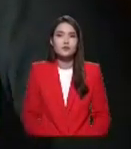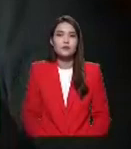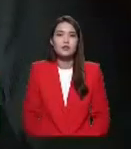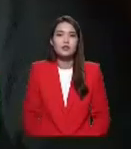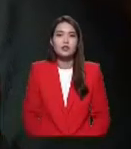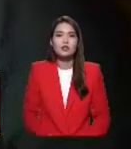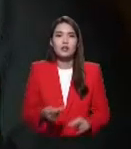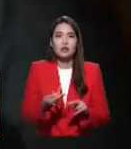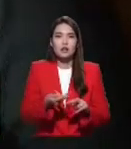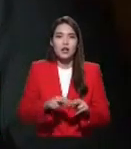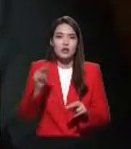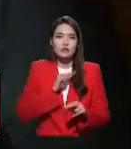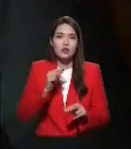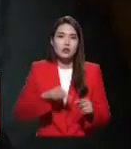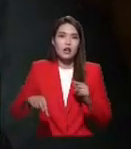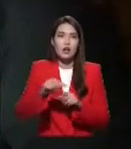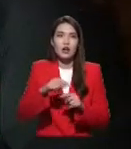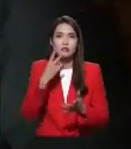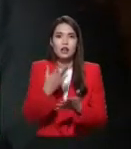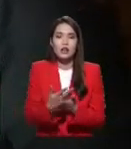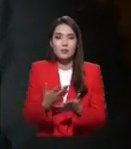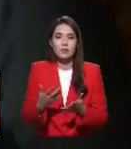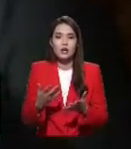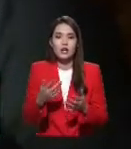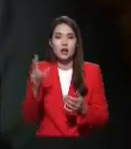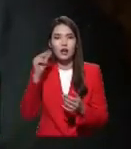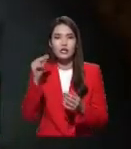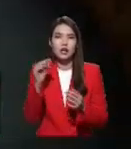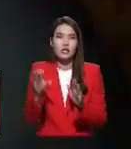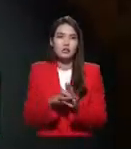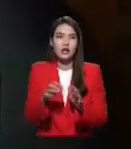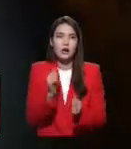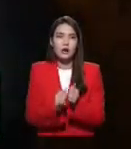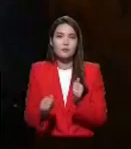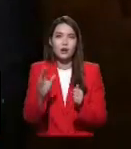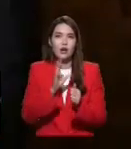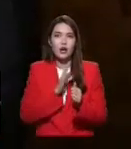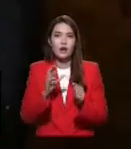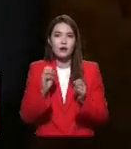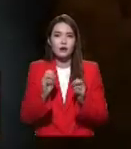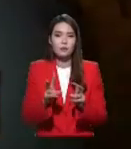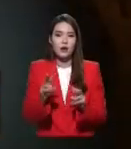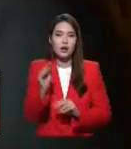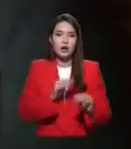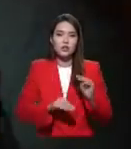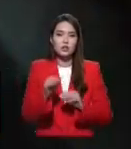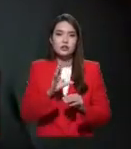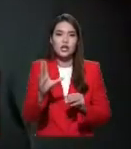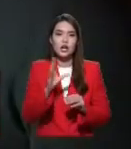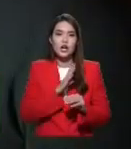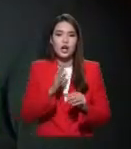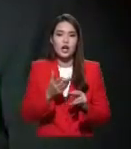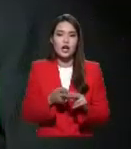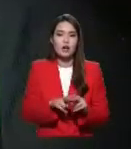өсір, пайдасы оның көл өсір. Есі кеткен ешкі жинеді, ешкі бағып есін жинеттеп мақалдатқан қазағымыз бөдене туралы